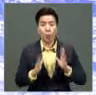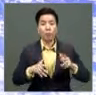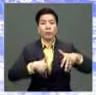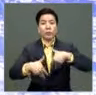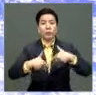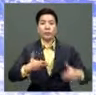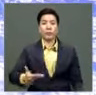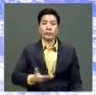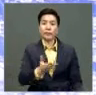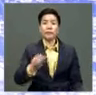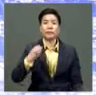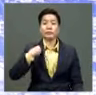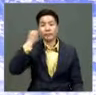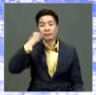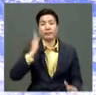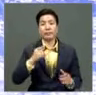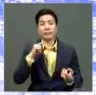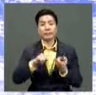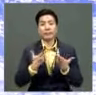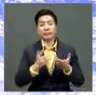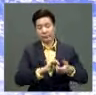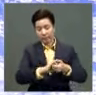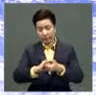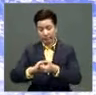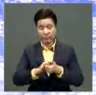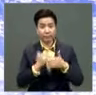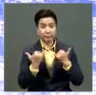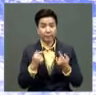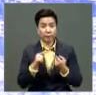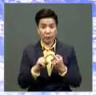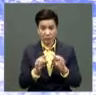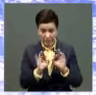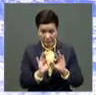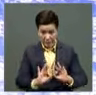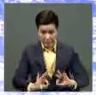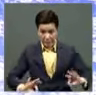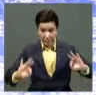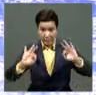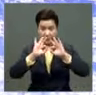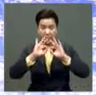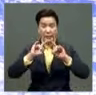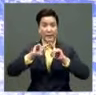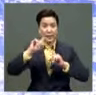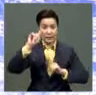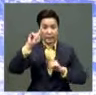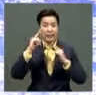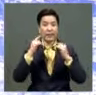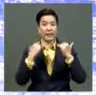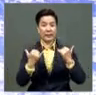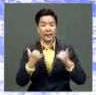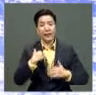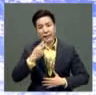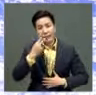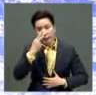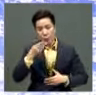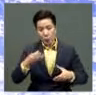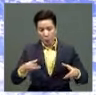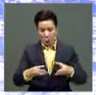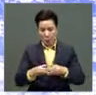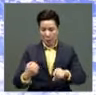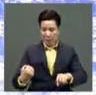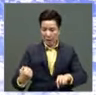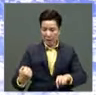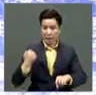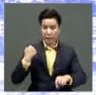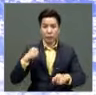ๆท่านนะครับที่ได้ร่วมมือกันและที่สำคัญที่สุดณตอนนี้ก็คือได้เห็นความเข้มแข็งของท